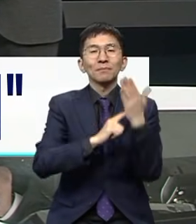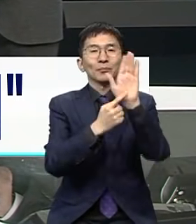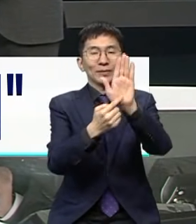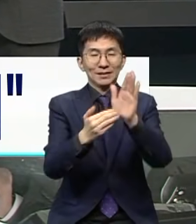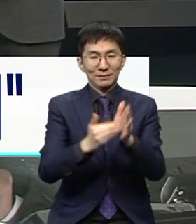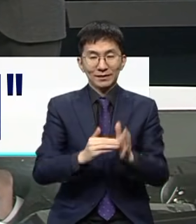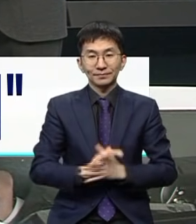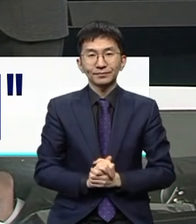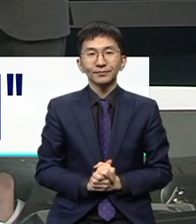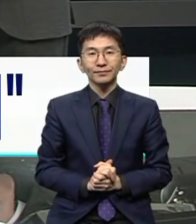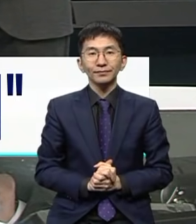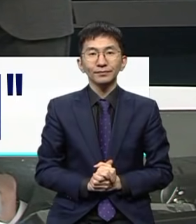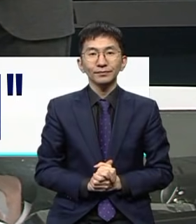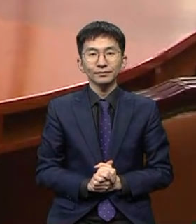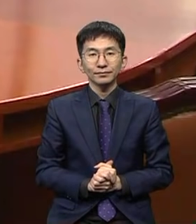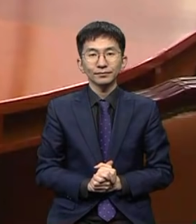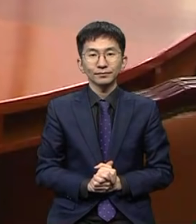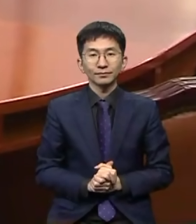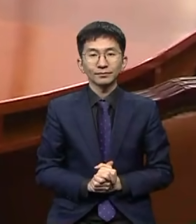기자.